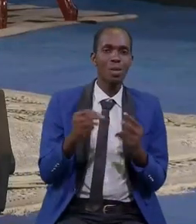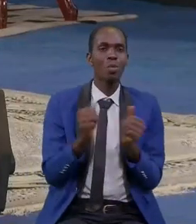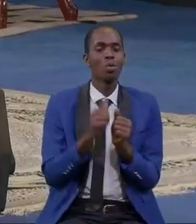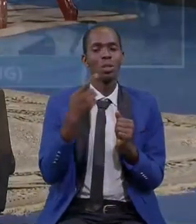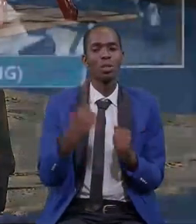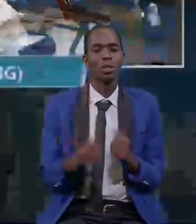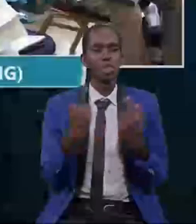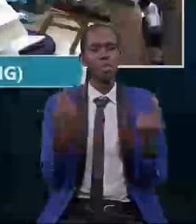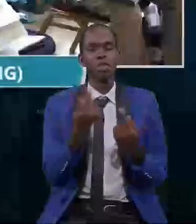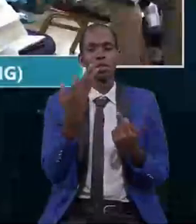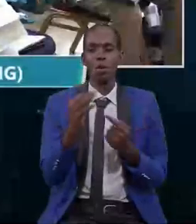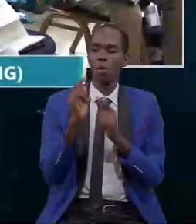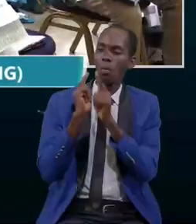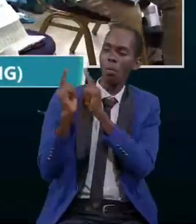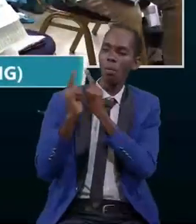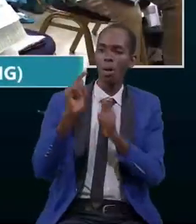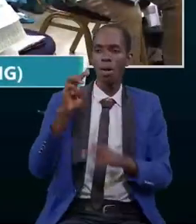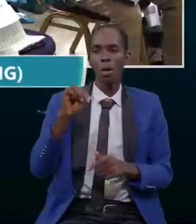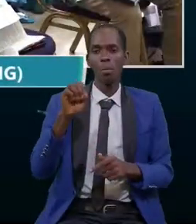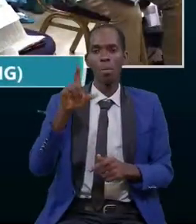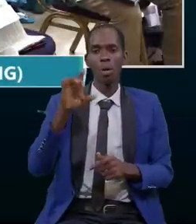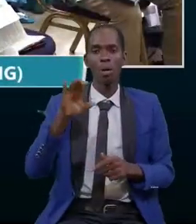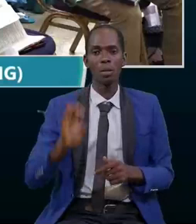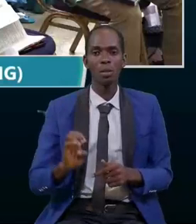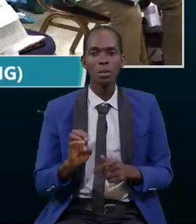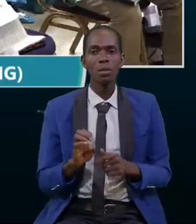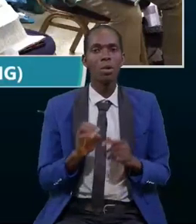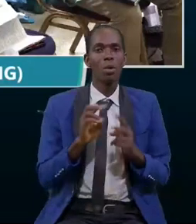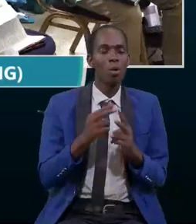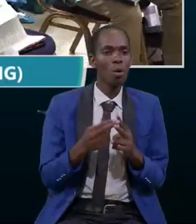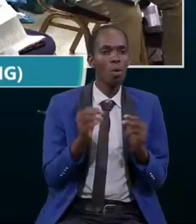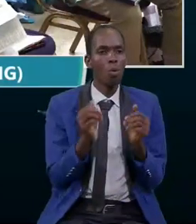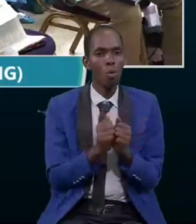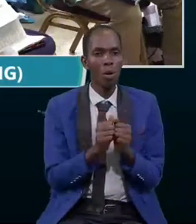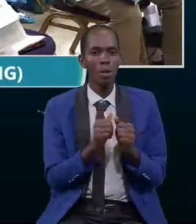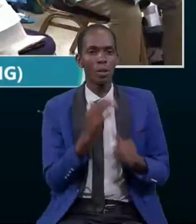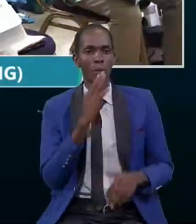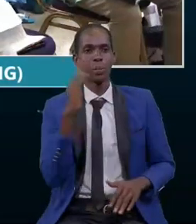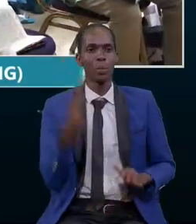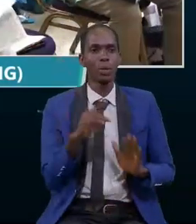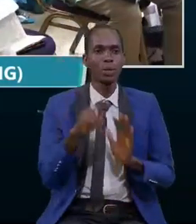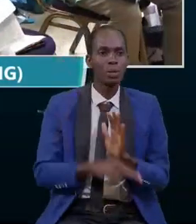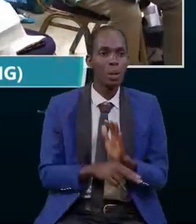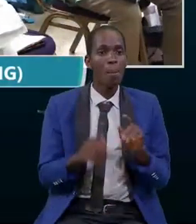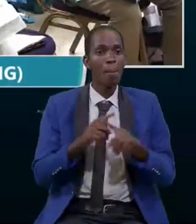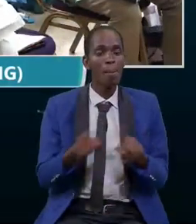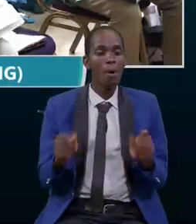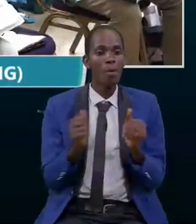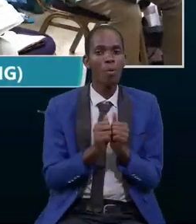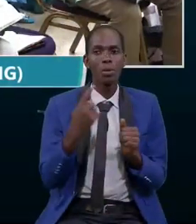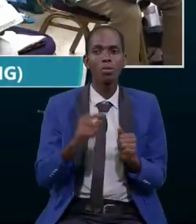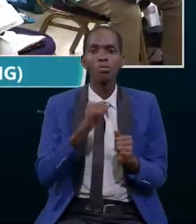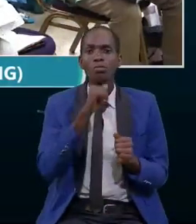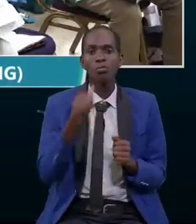et de méchanceté, mais avec les pains sans levain, de la pureté